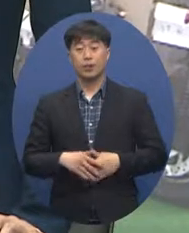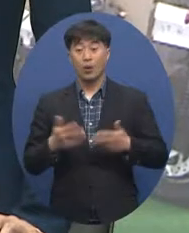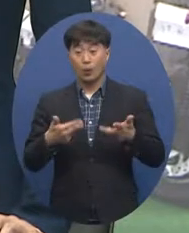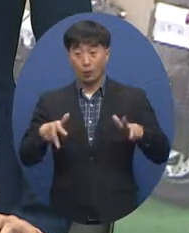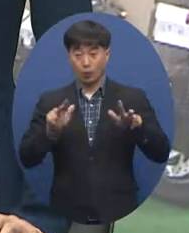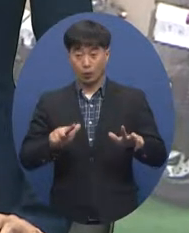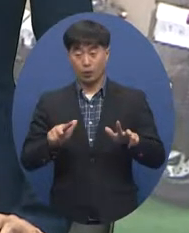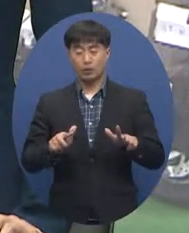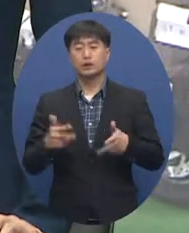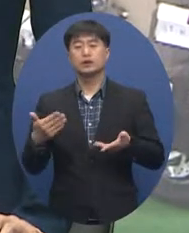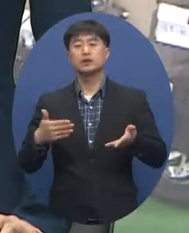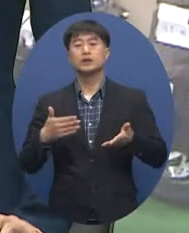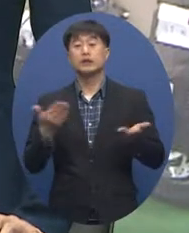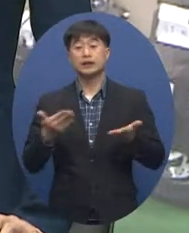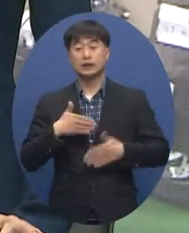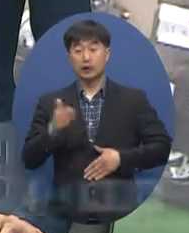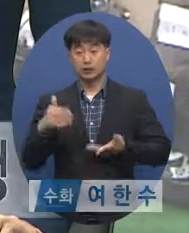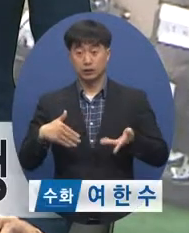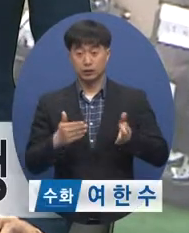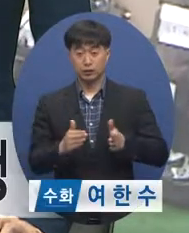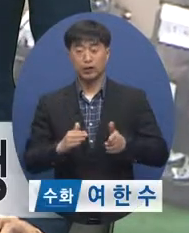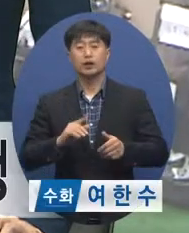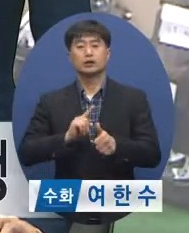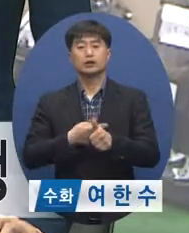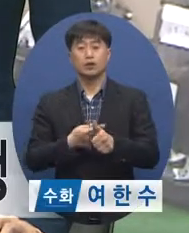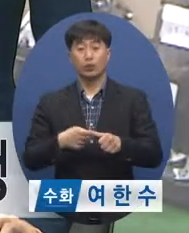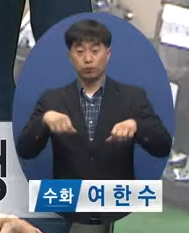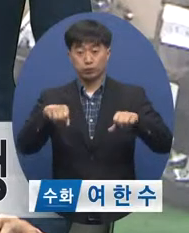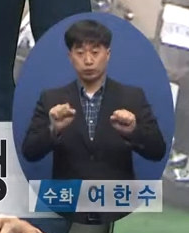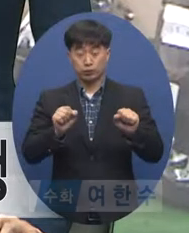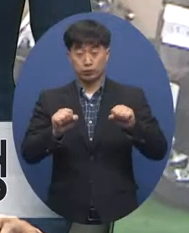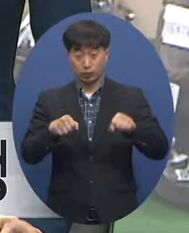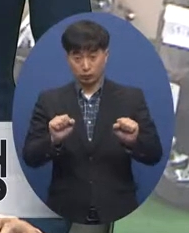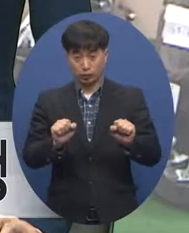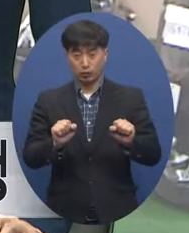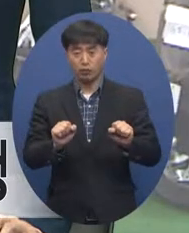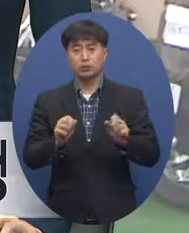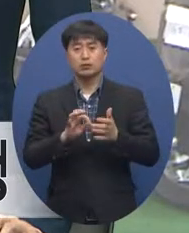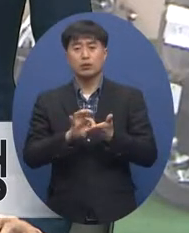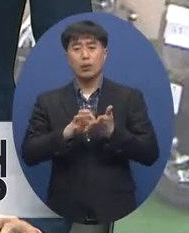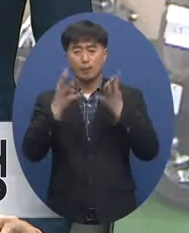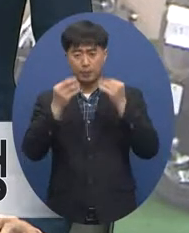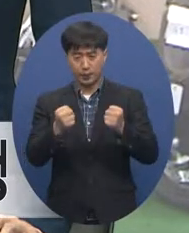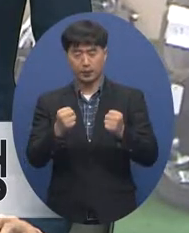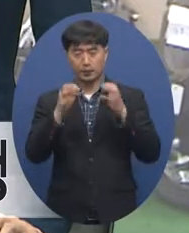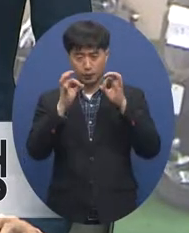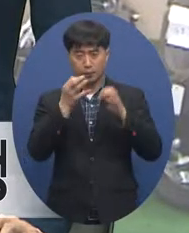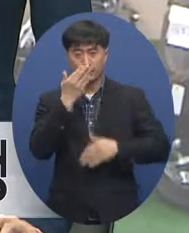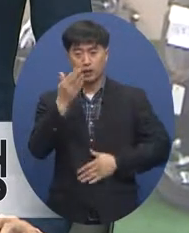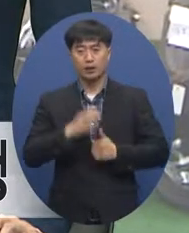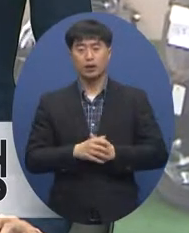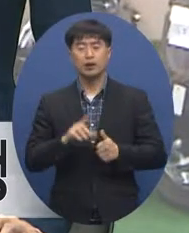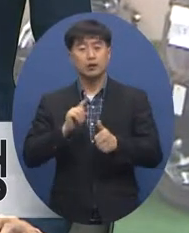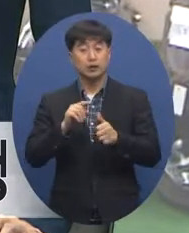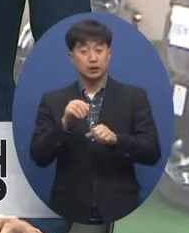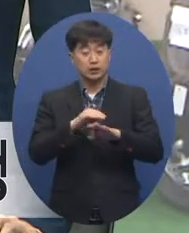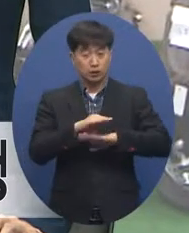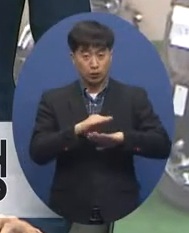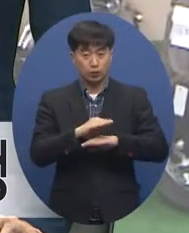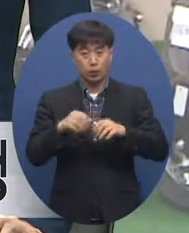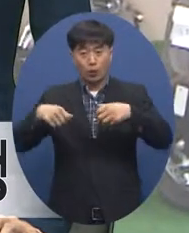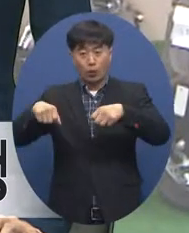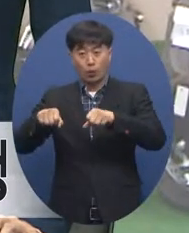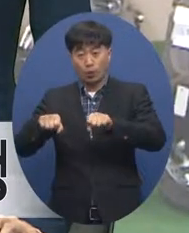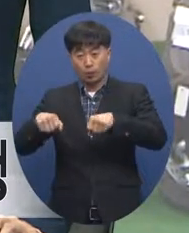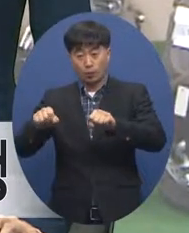요즘 공원이나 출퇴근길에 전동 킥보드 같은 1인용 이동수단 타는 분들 꽤볼수 있는데요. 자동차나 오토바이